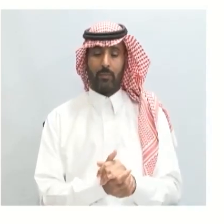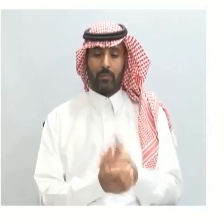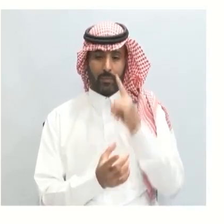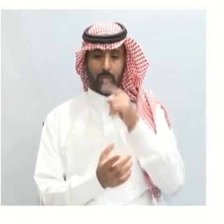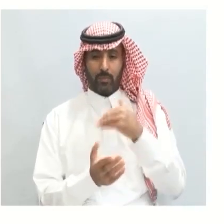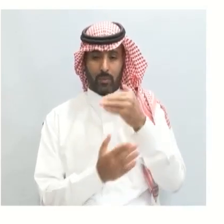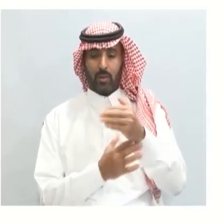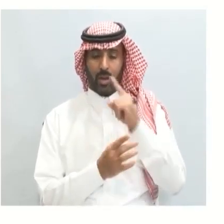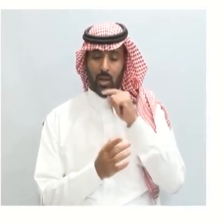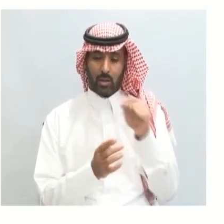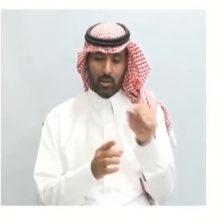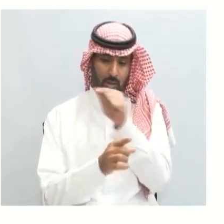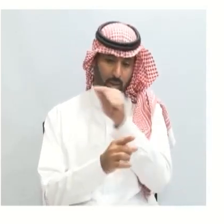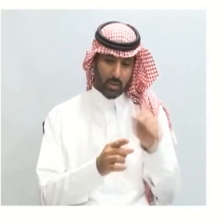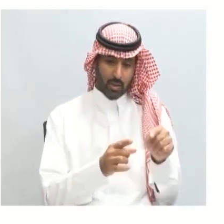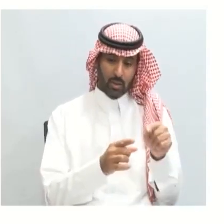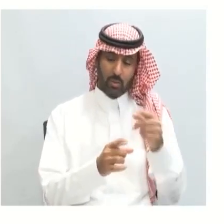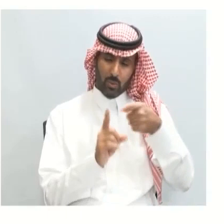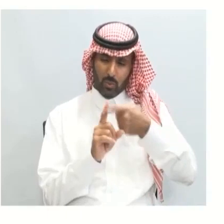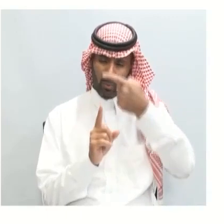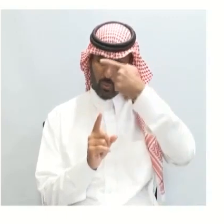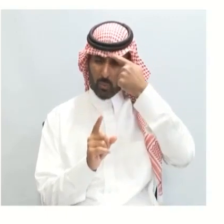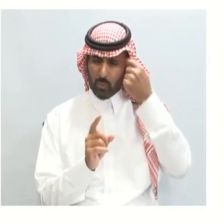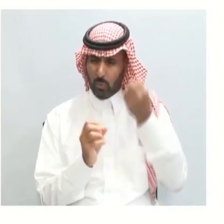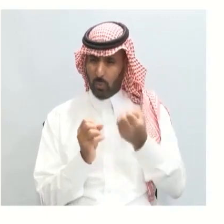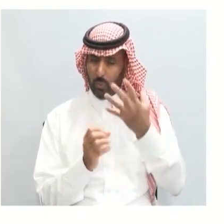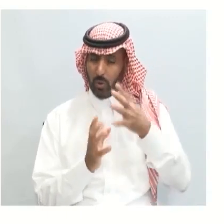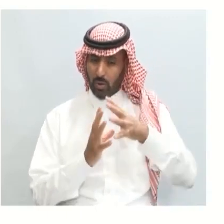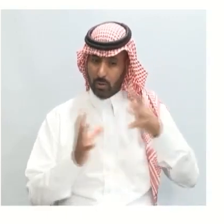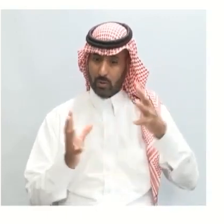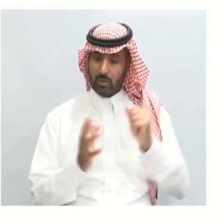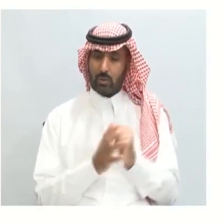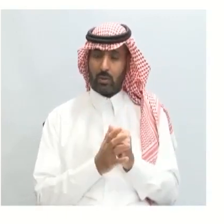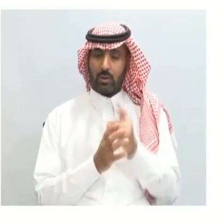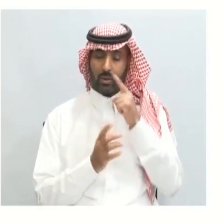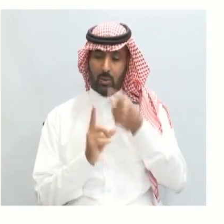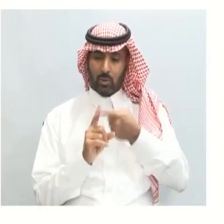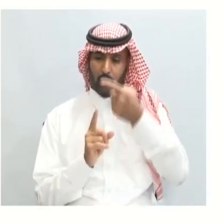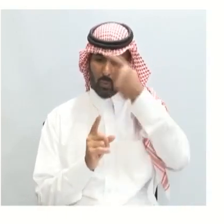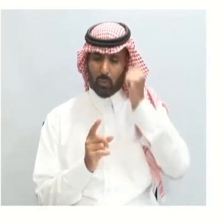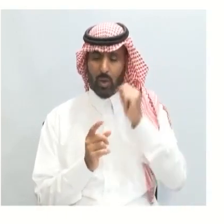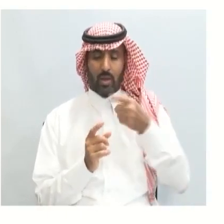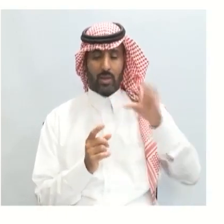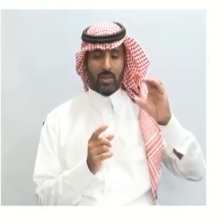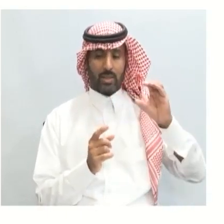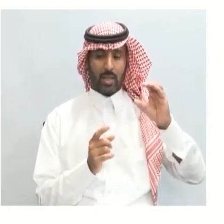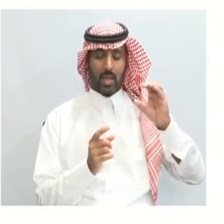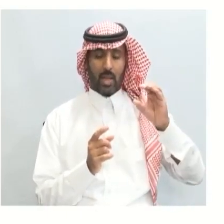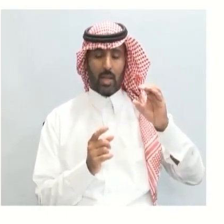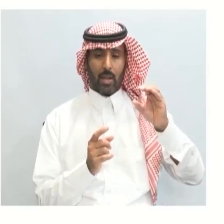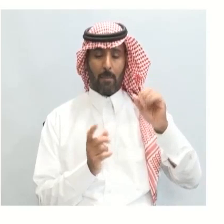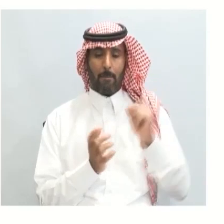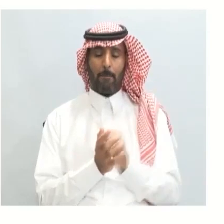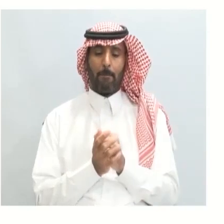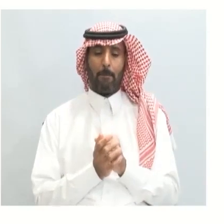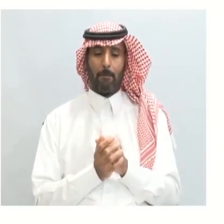ننتقل الان الى رسم العلاقه بين درجه الحراره والحجم طبعا اذا كانت الحراره مقيسه بدرجه سليلوزيه لاحظ